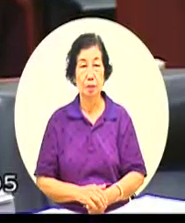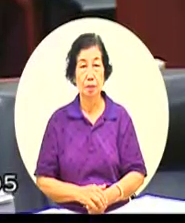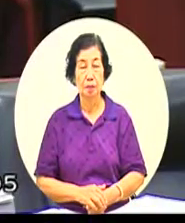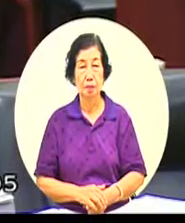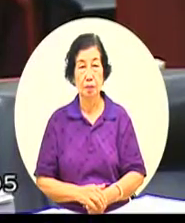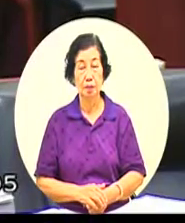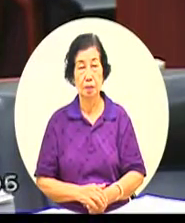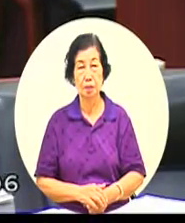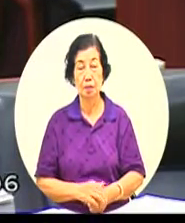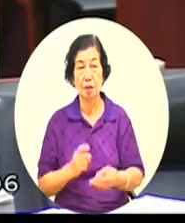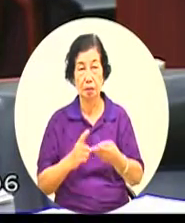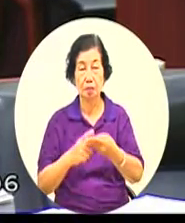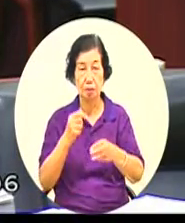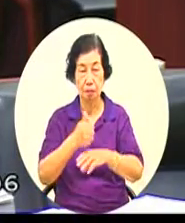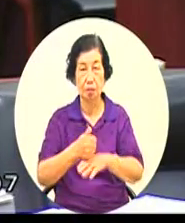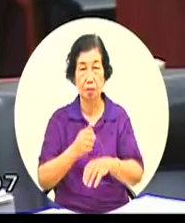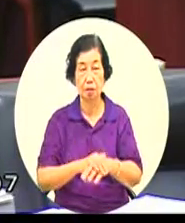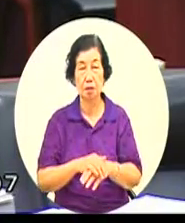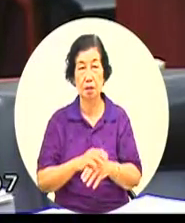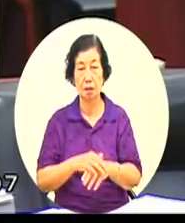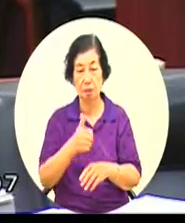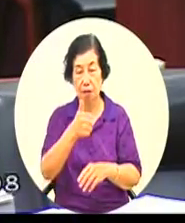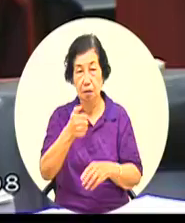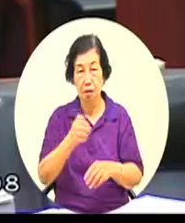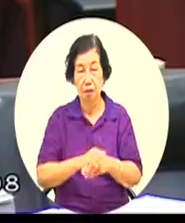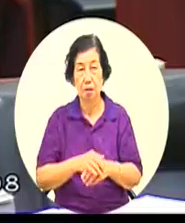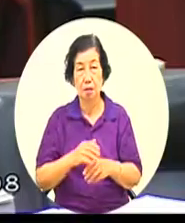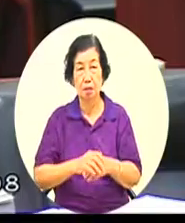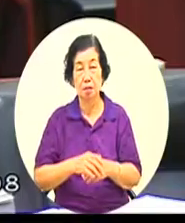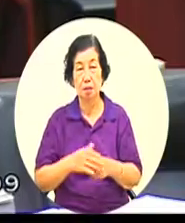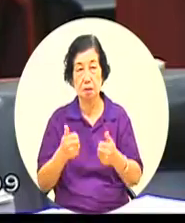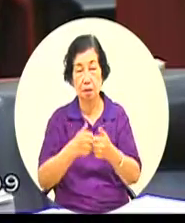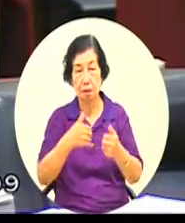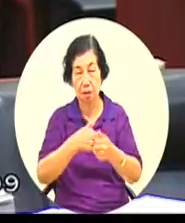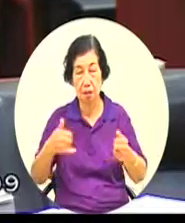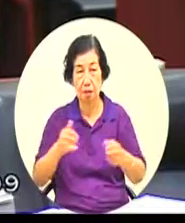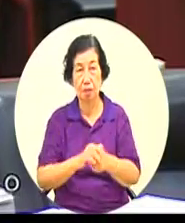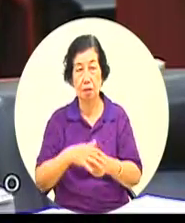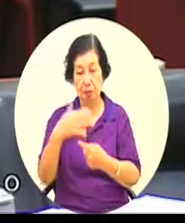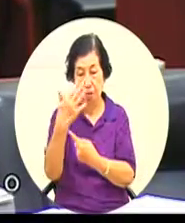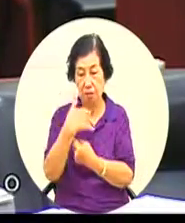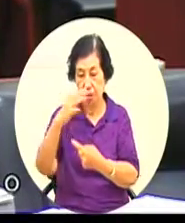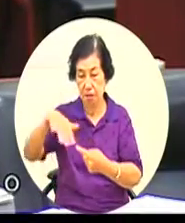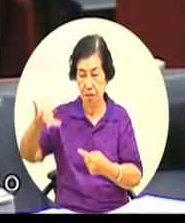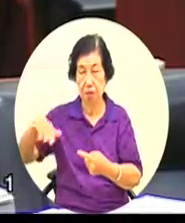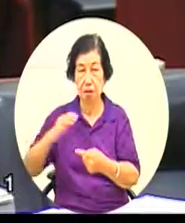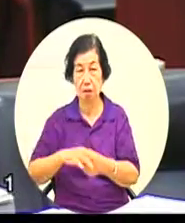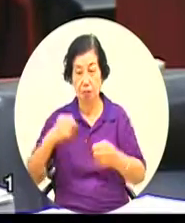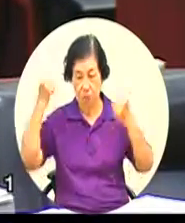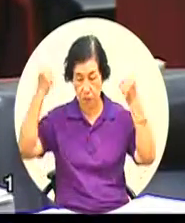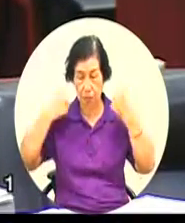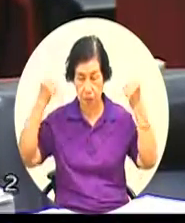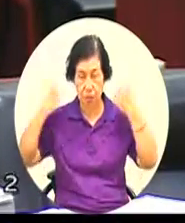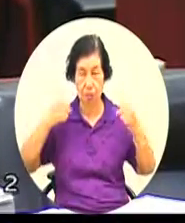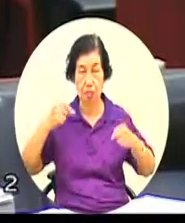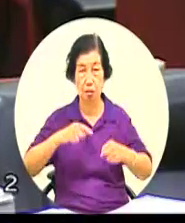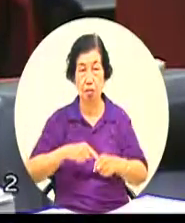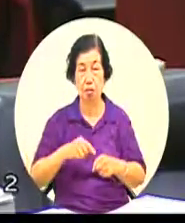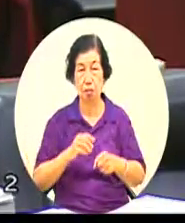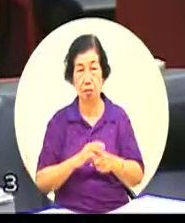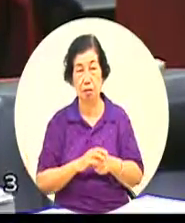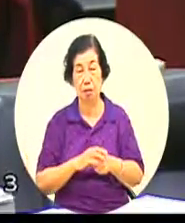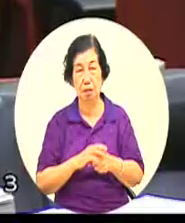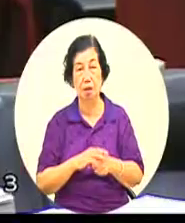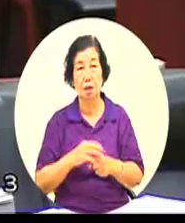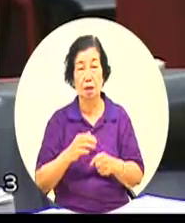主席哈，还有谢谢我们这个议员哦，对我们这个旗山居民哦，对这个运动权的争取了。我想体育处哦的